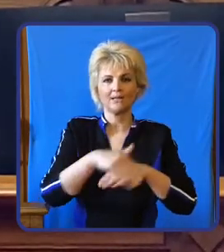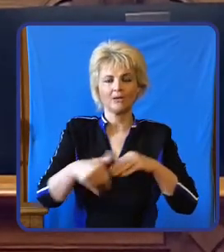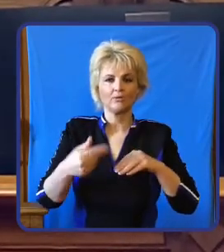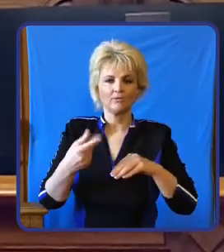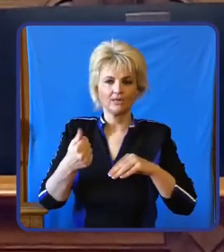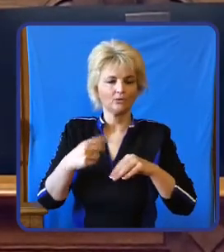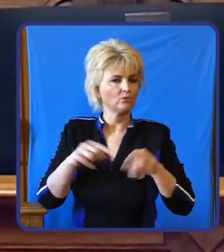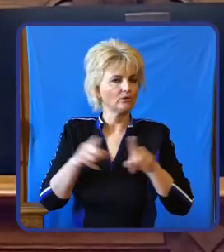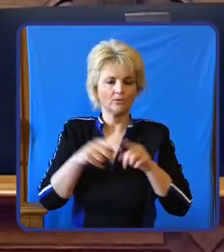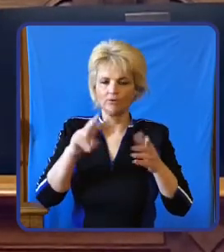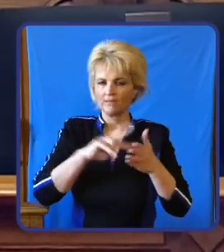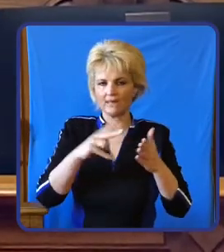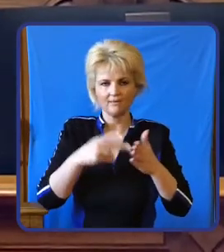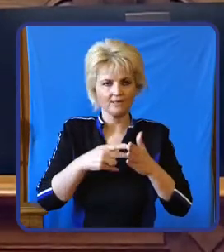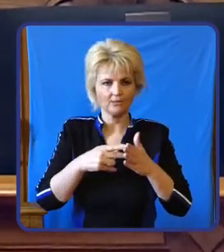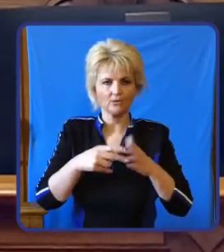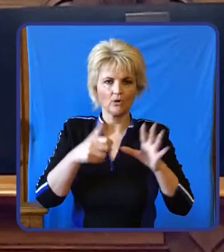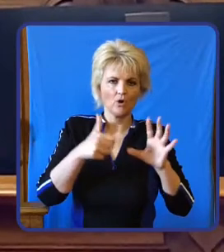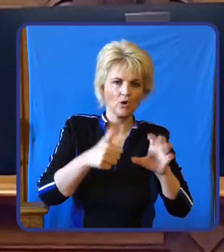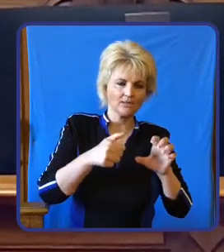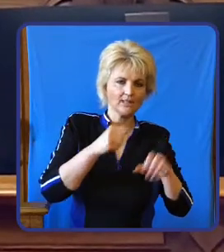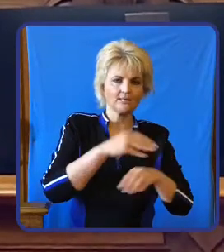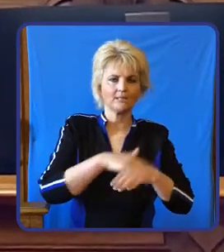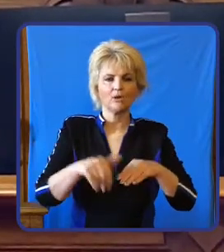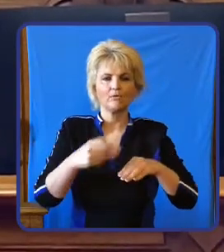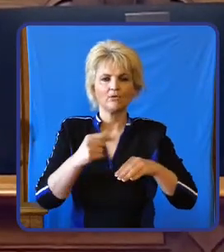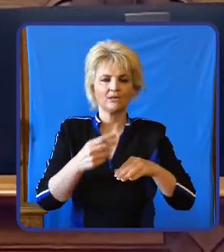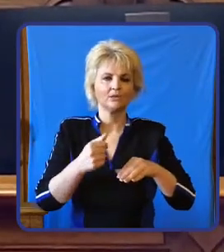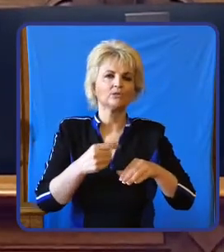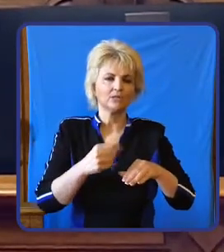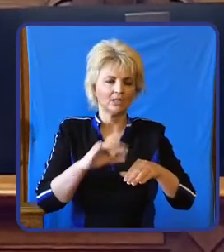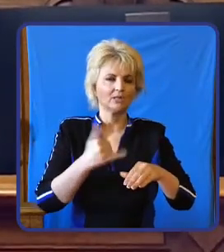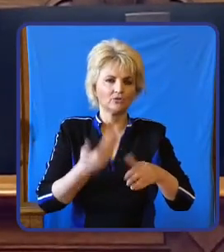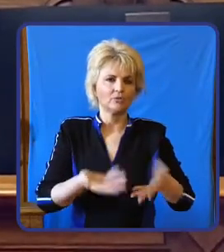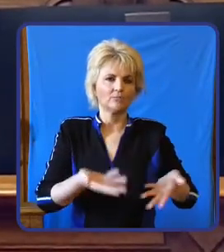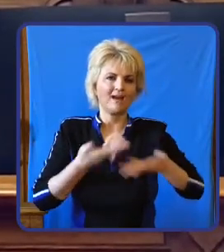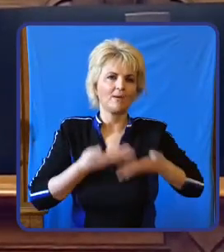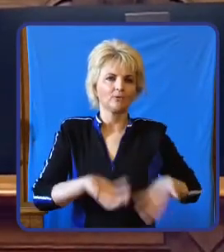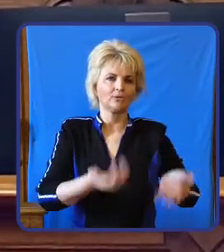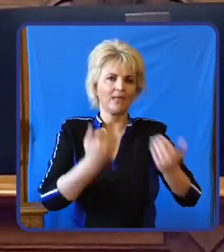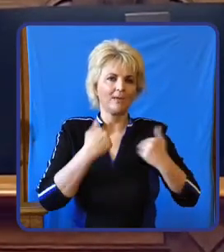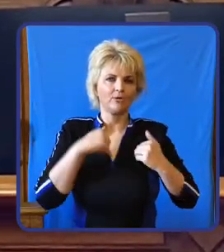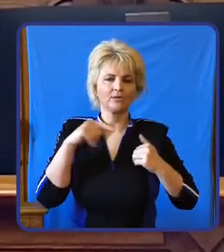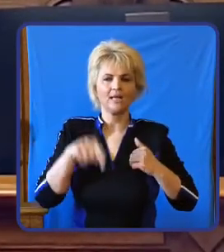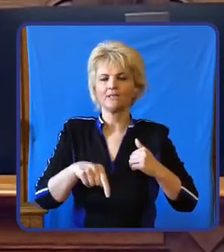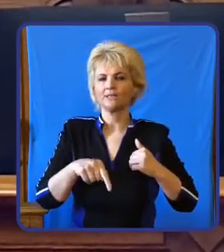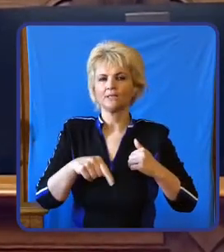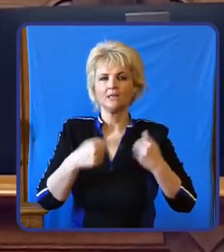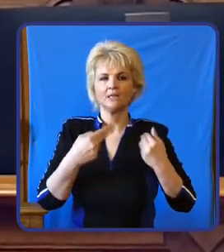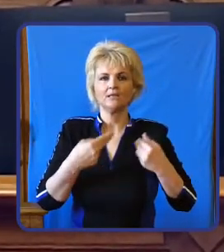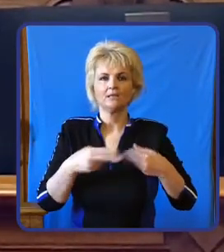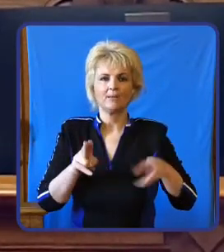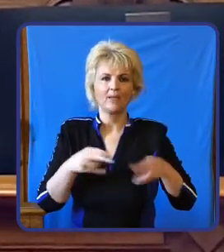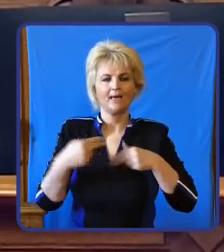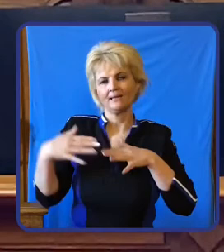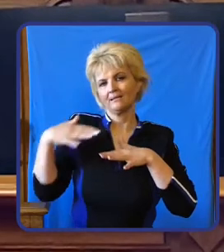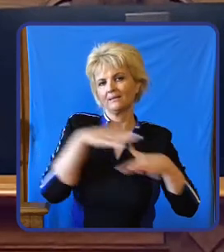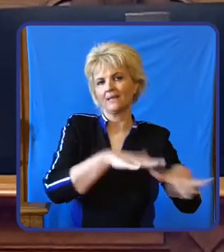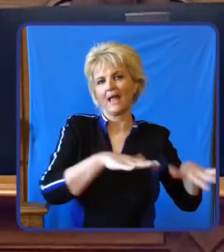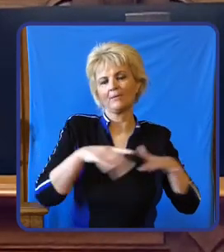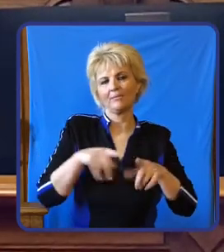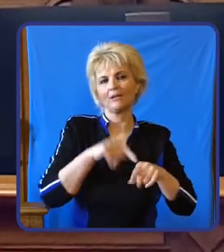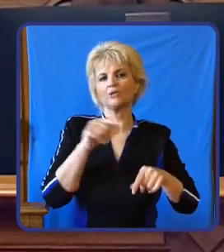elmondtam, ugyanígy beterveztünk 600 milliót, és meg is jött ez a támogatás. Én szerintem ez sokkal kevésbé támadható, kritizálható, mint azok a